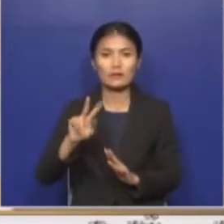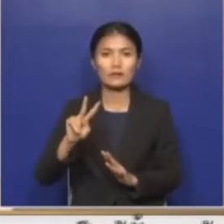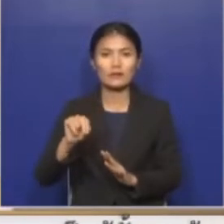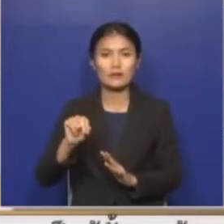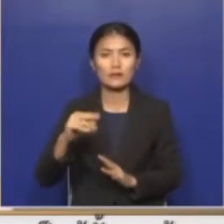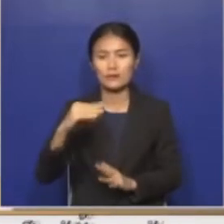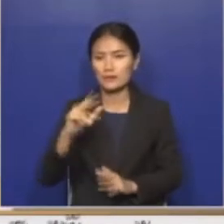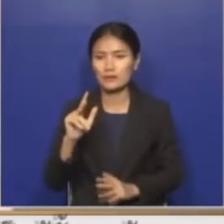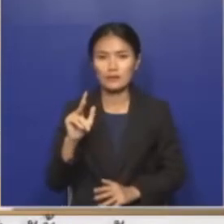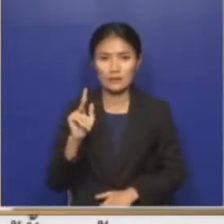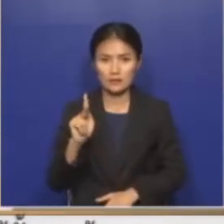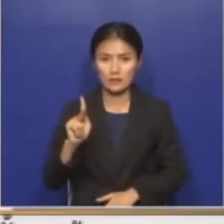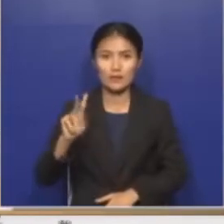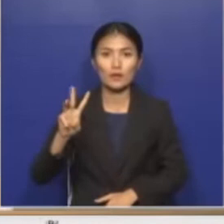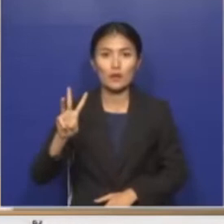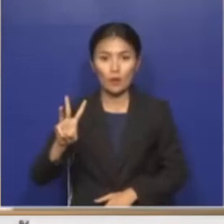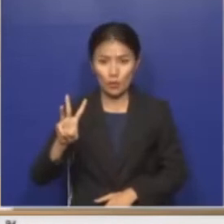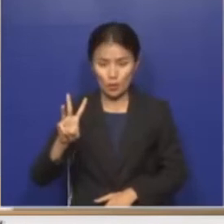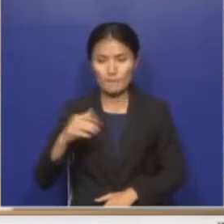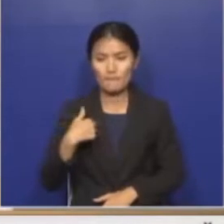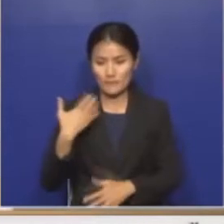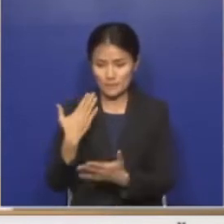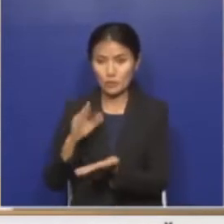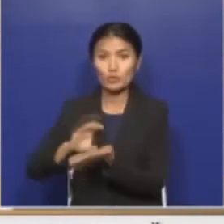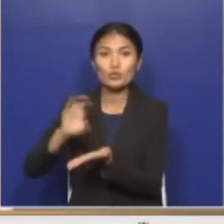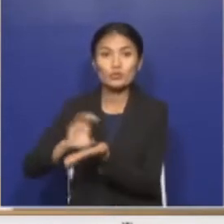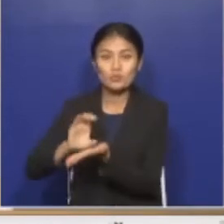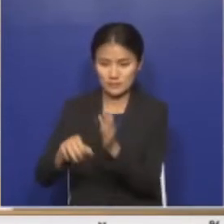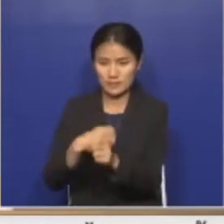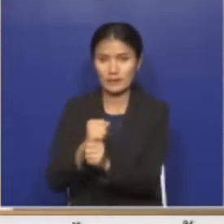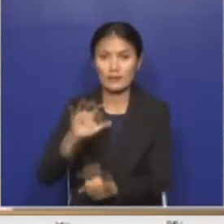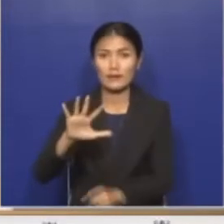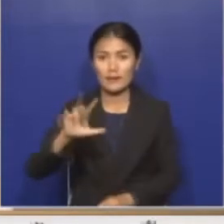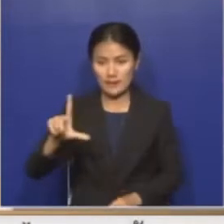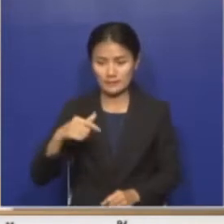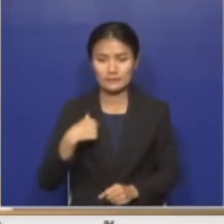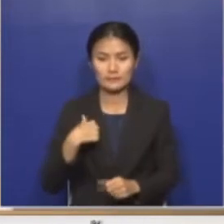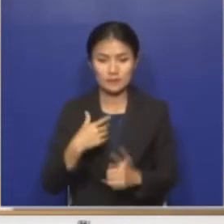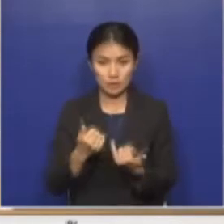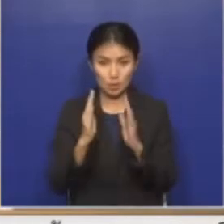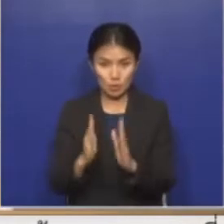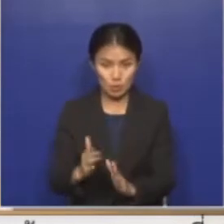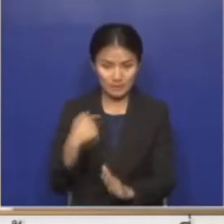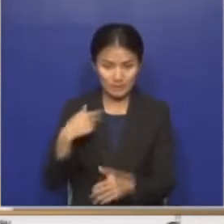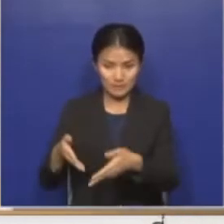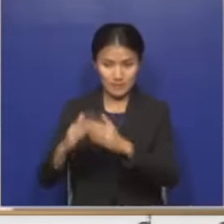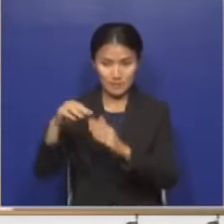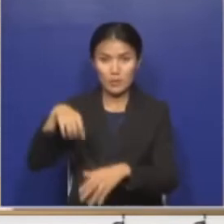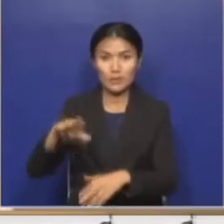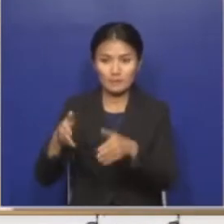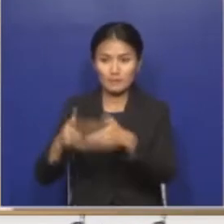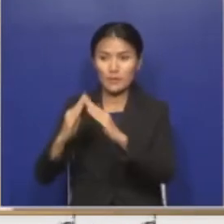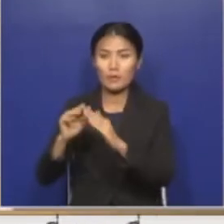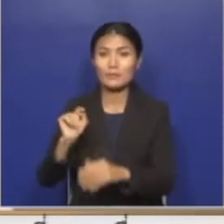อยู่ 5ล้านบาทโดยบุคคลเนี่ยที่ไปจดทะเบียนตั้งบริษัทการเลี้ยงกบเนี่ย